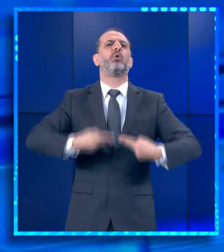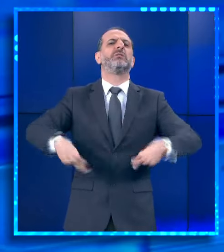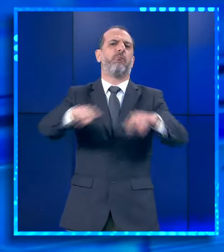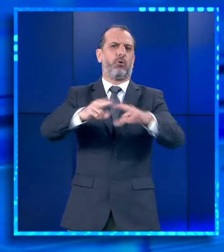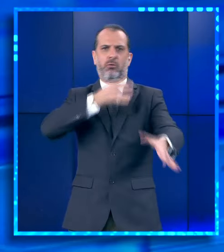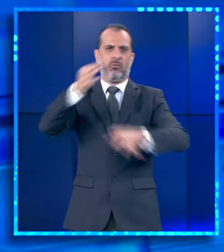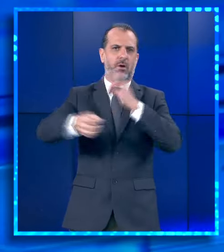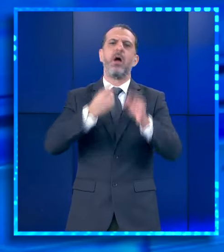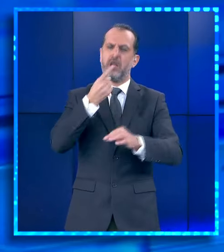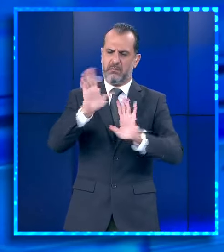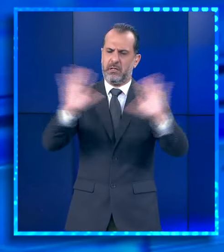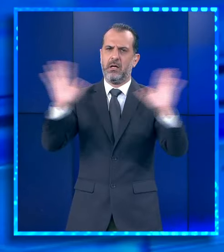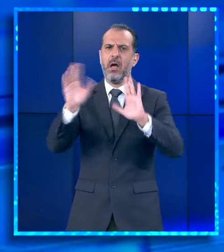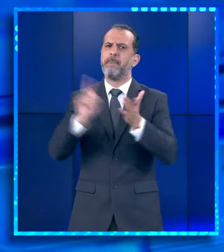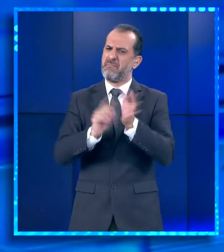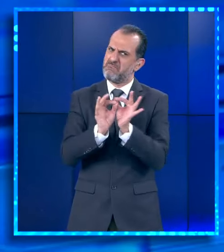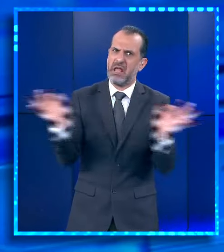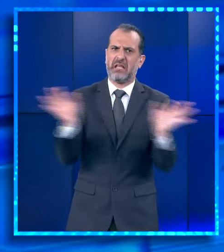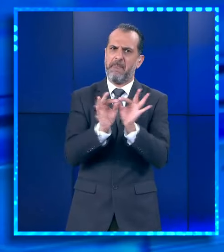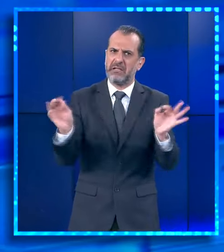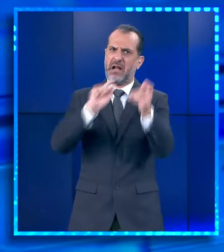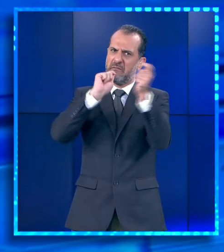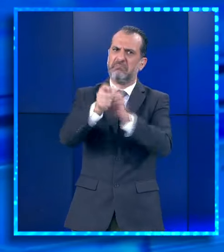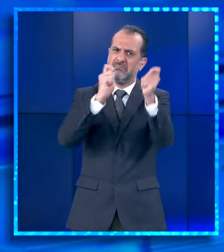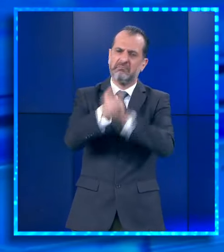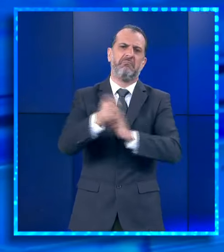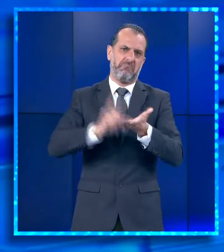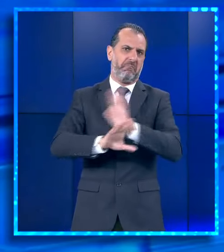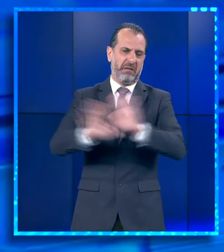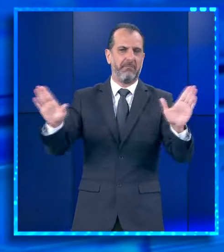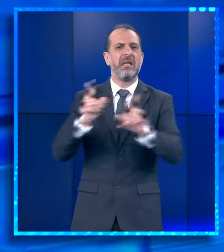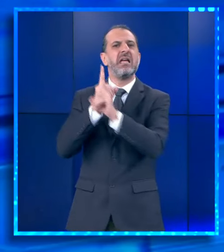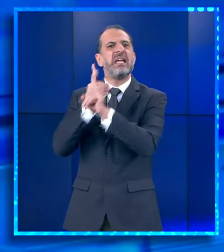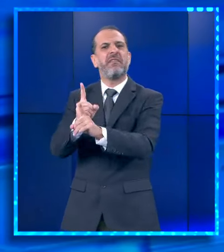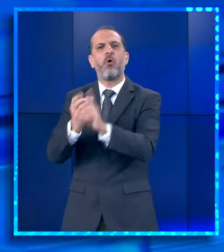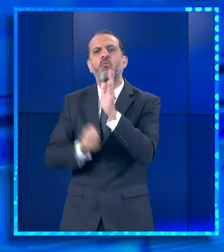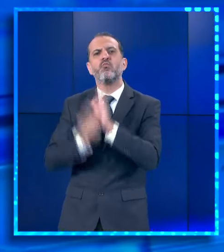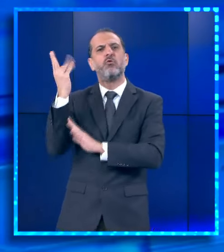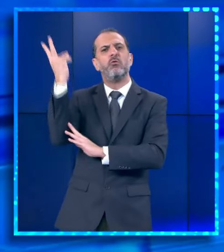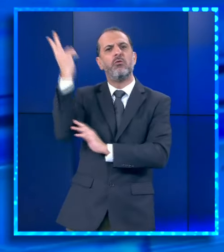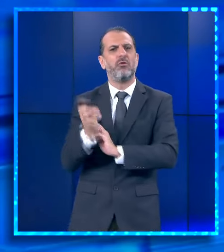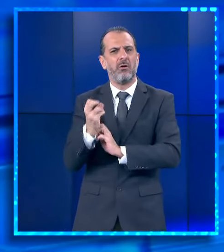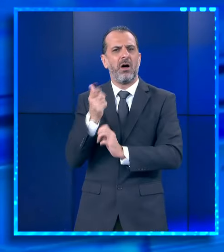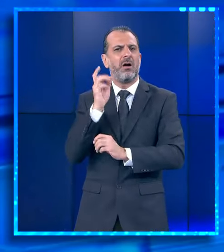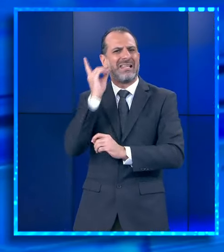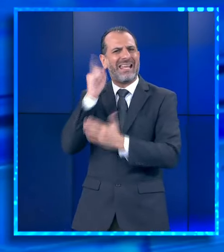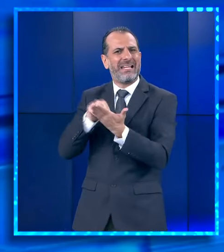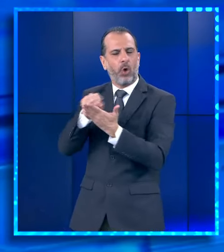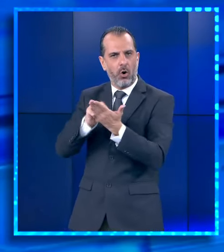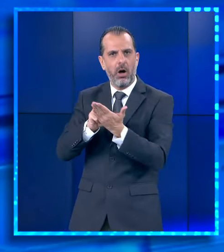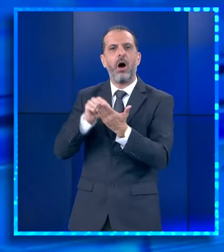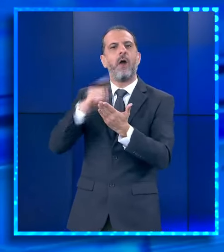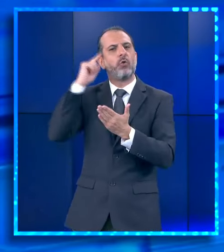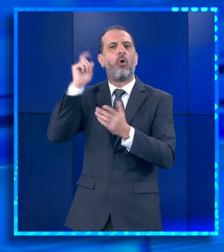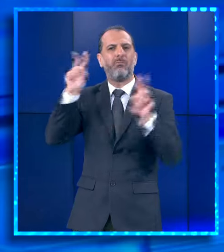ότι πρόκειται να γίνουν στοχευμένες αλλαγές και έκανε ειδική αναφορά στην εφαρμογή Save Youth, μια πλατφόρμα που τα παιδιά